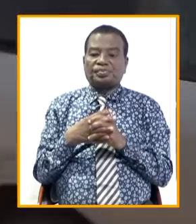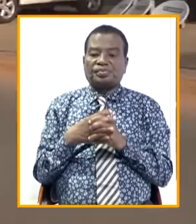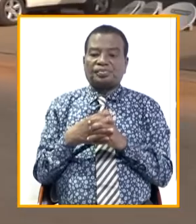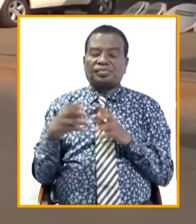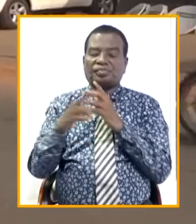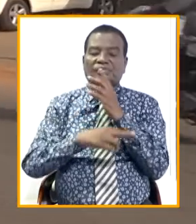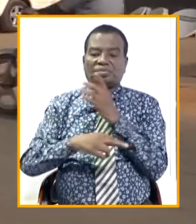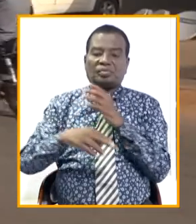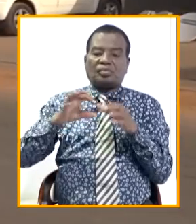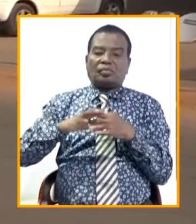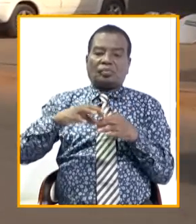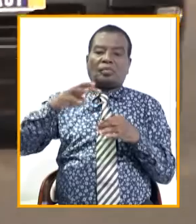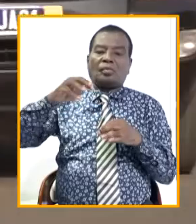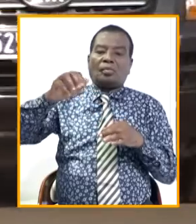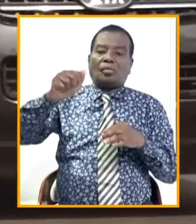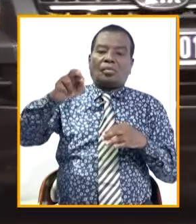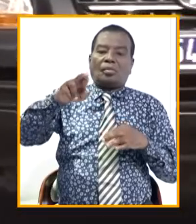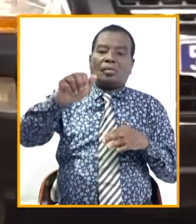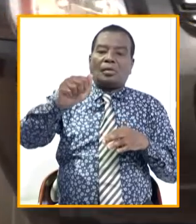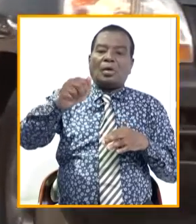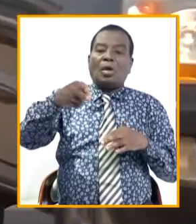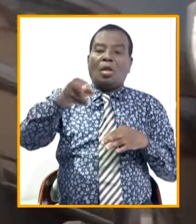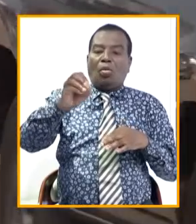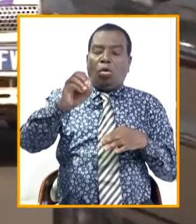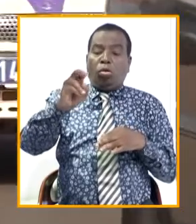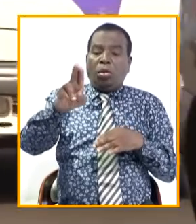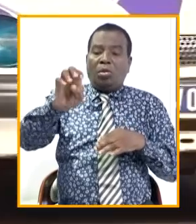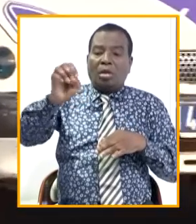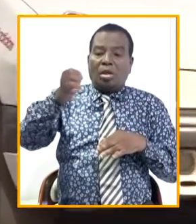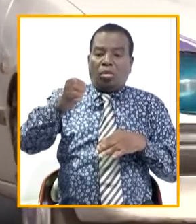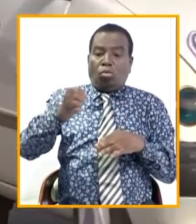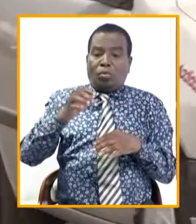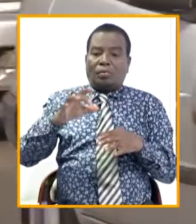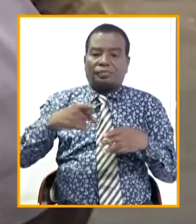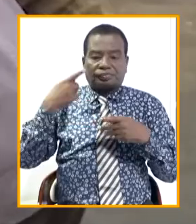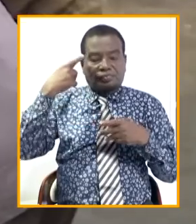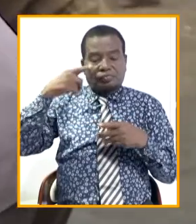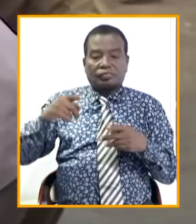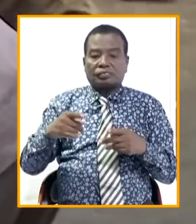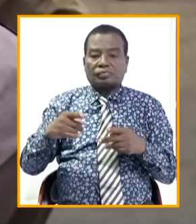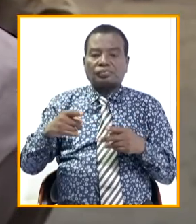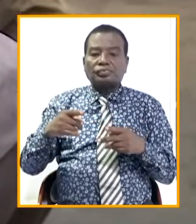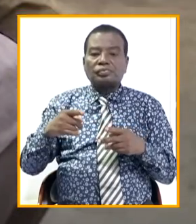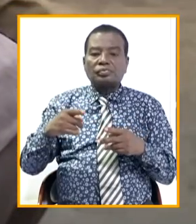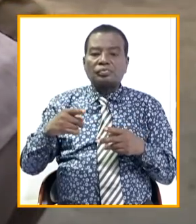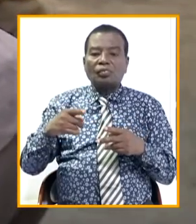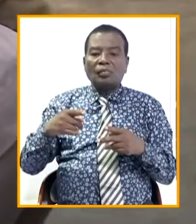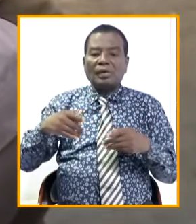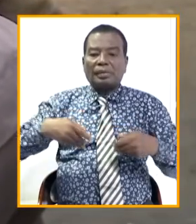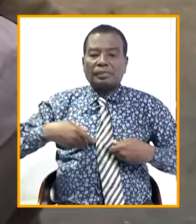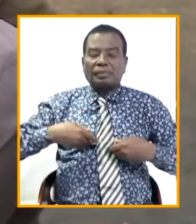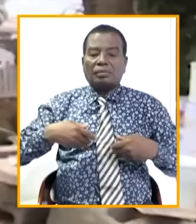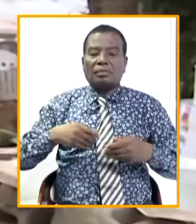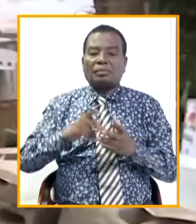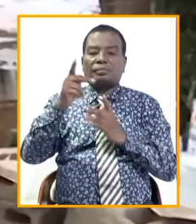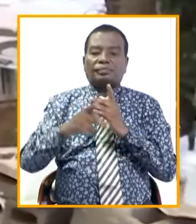La région de la Maraoué fait partie des 16 régions retenues pour la phase pilote du programme d'accompagnement des micro et petites entreprises des jeunes.